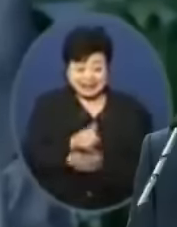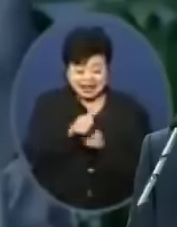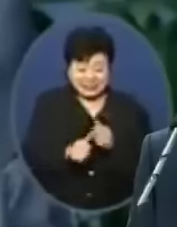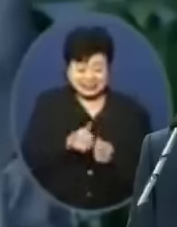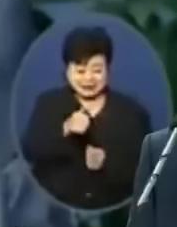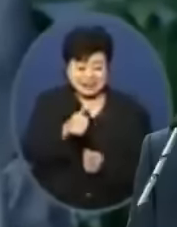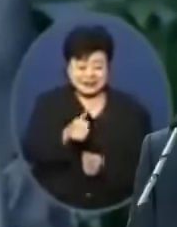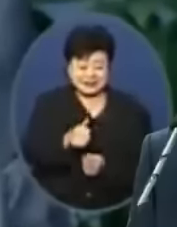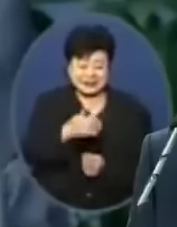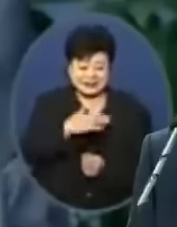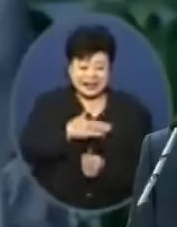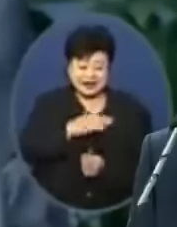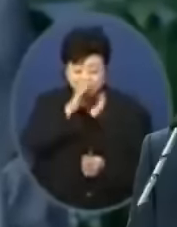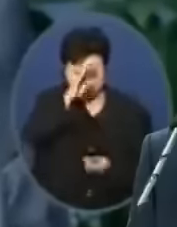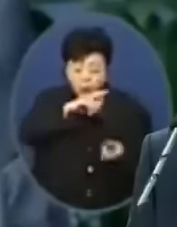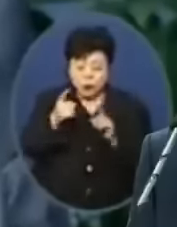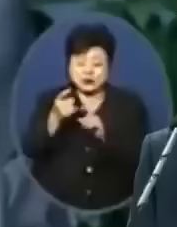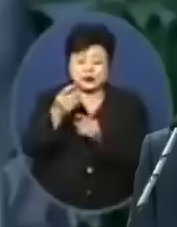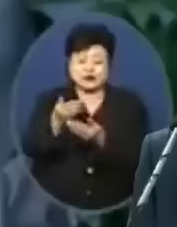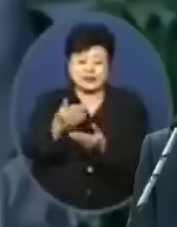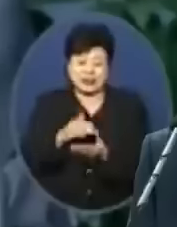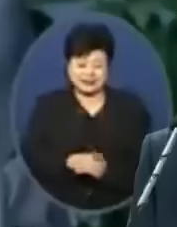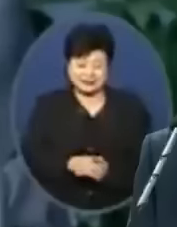하나님이 나를 고쳐주셨다.